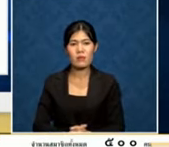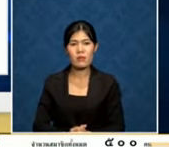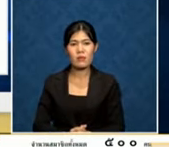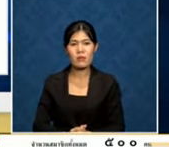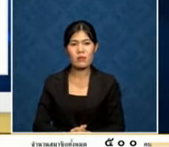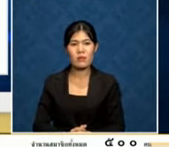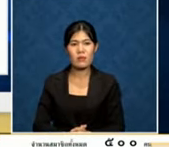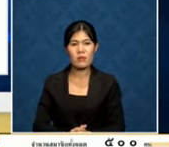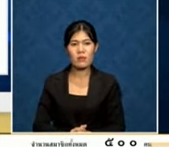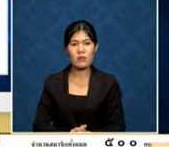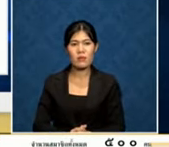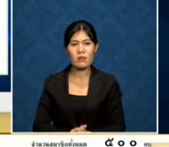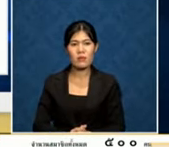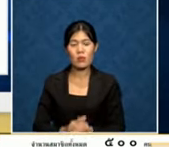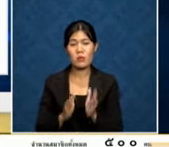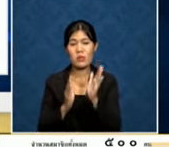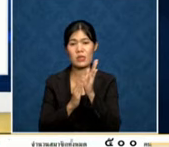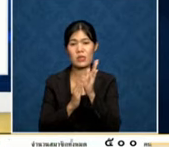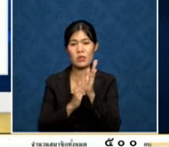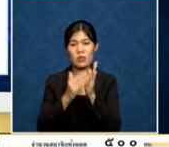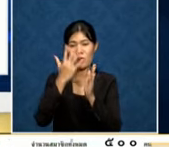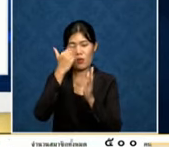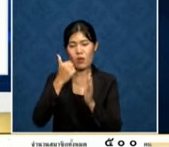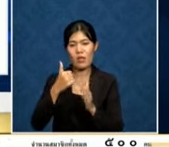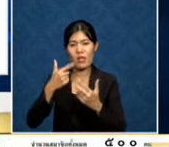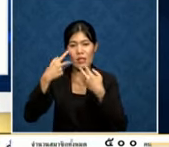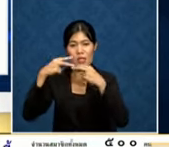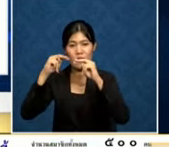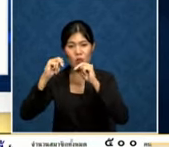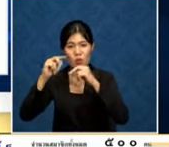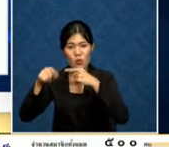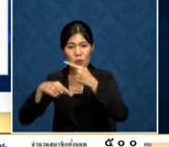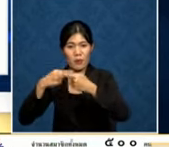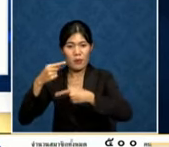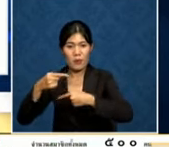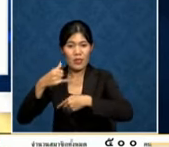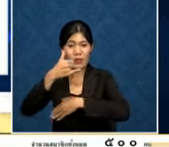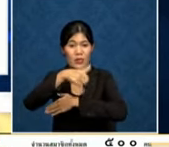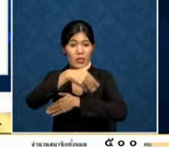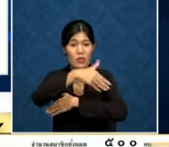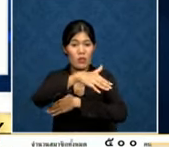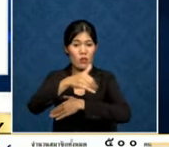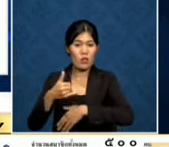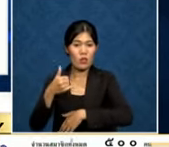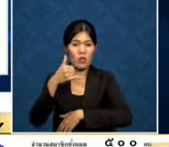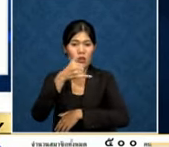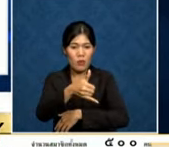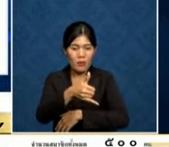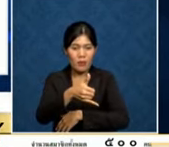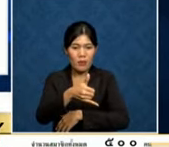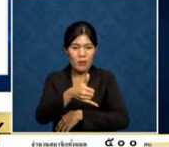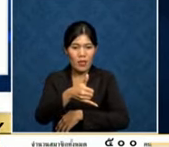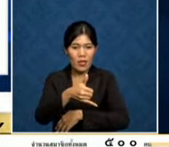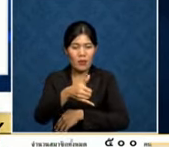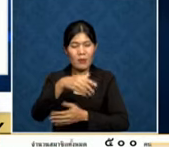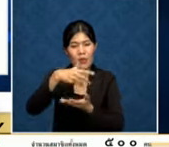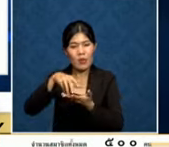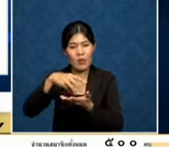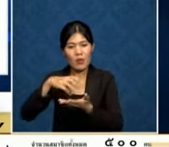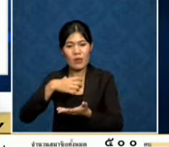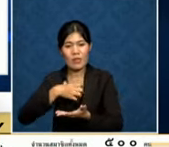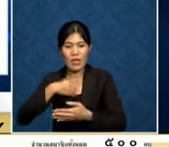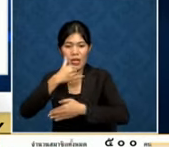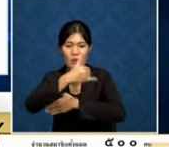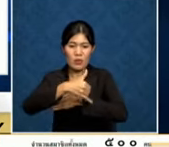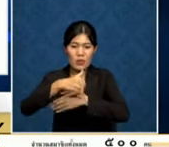รัฐมนตรีไปเป็นเซลล์แมนไปเจจาเพื่อที่จะจะให้บริษัทยักษ์ใหญ่่ในโลกเนี่ยครับมาลงทุนในประเทศไทยไม่ว่าจะเป็น LINE